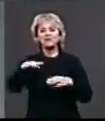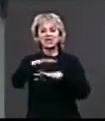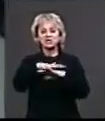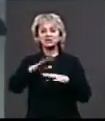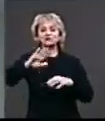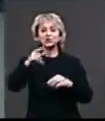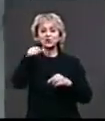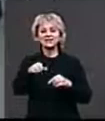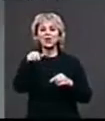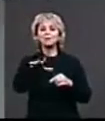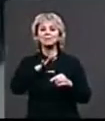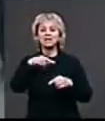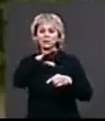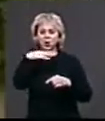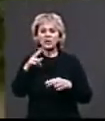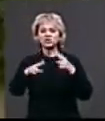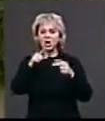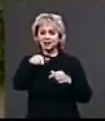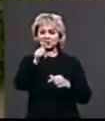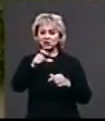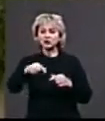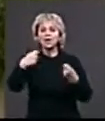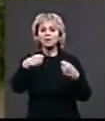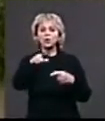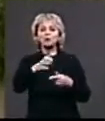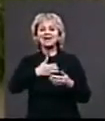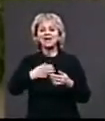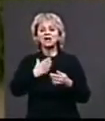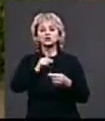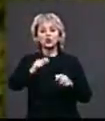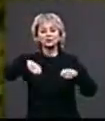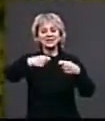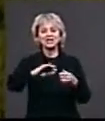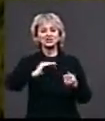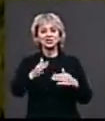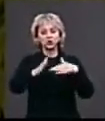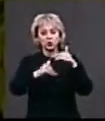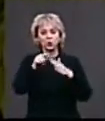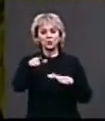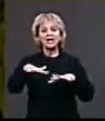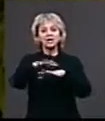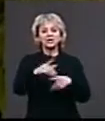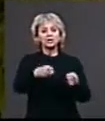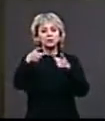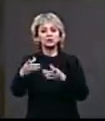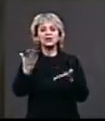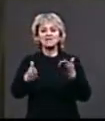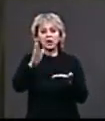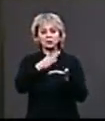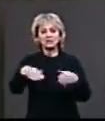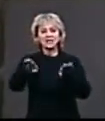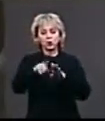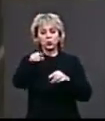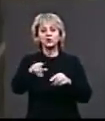во вторник. Поводом стали многочисленные жалобы. Покупатели боялись, что после передачи в частные руки рынок перенесут или вообще закроют.